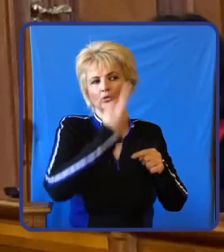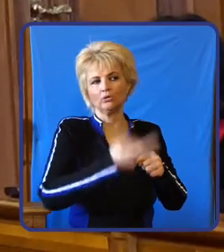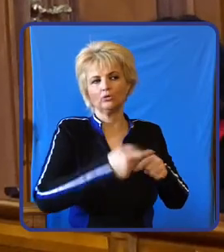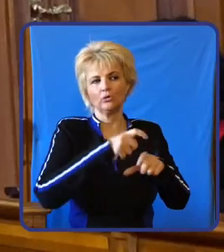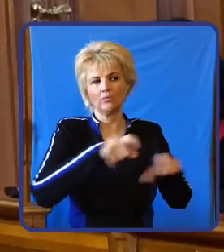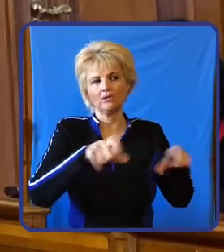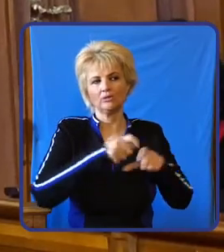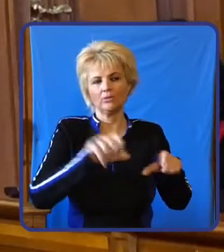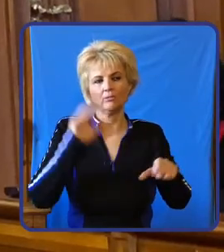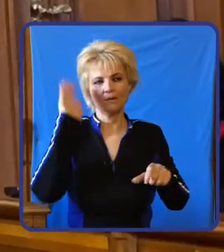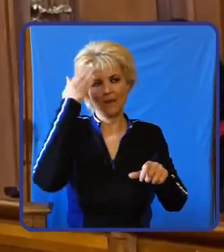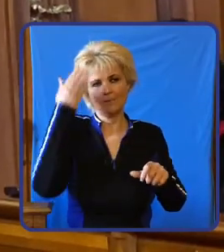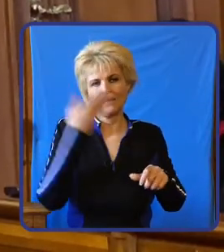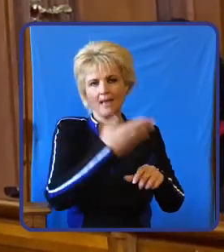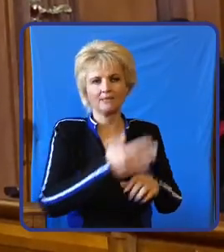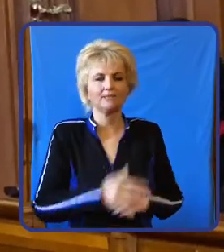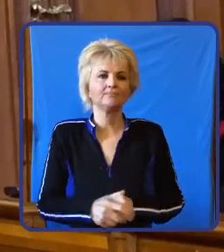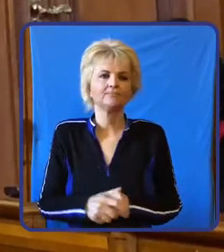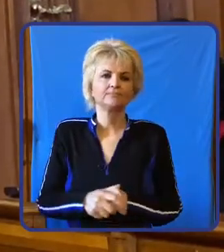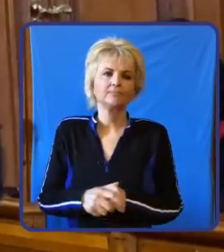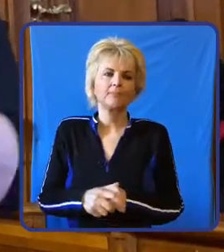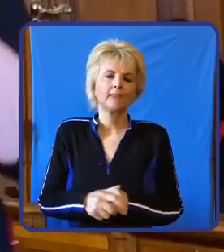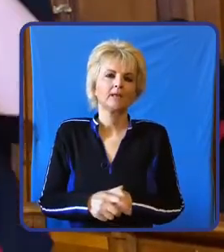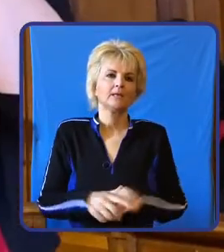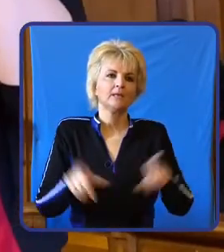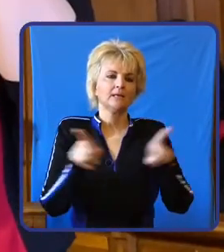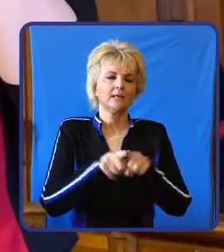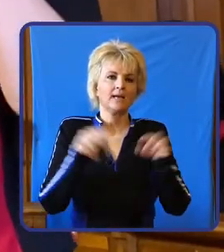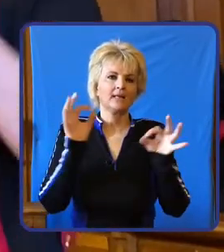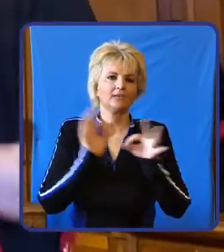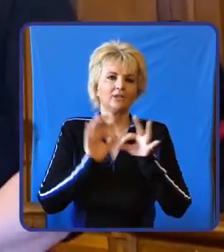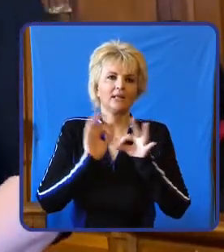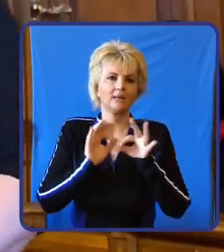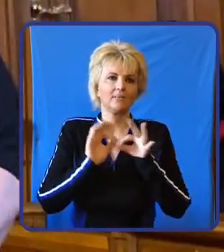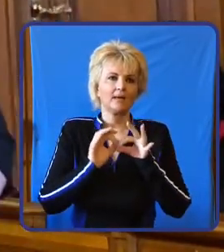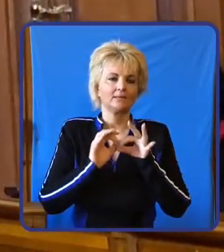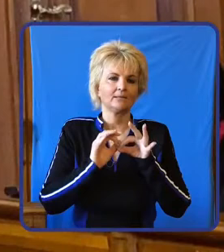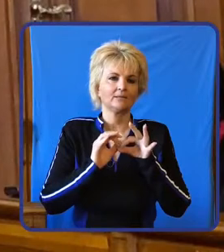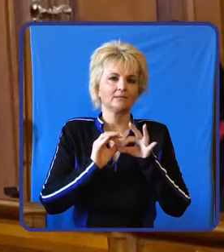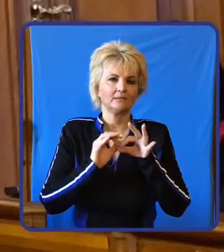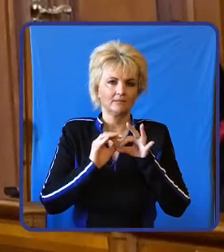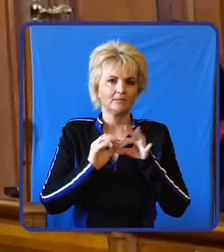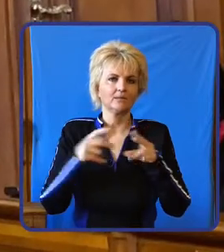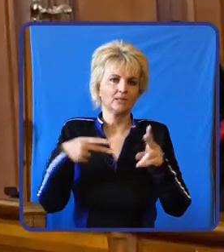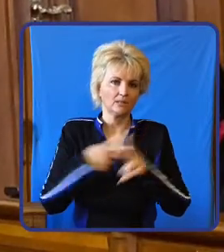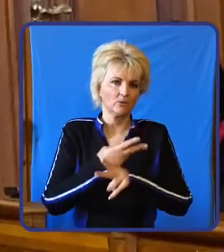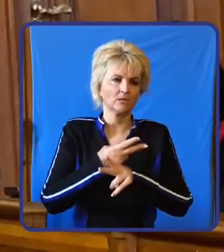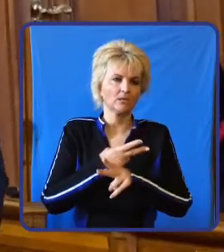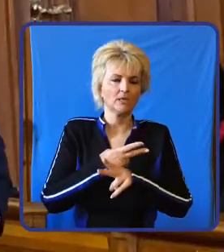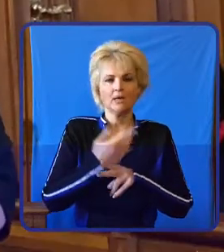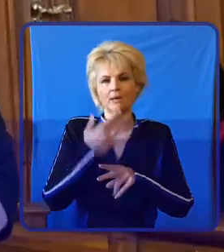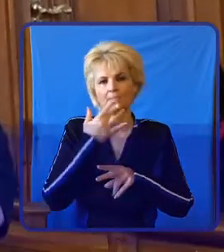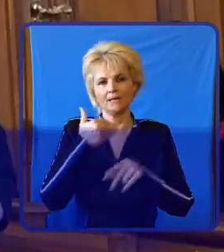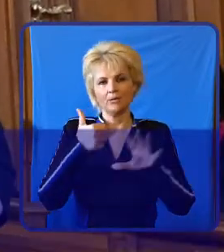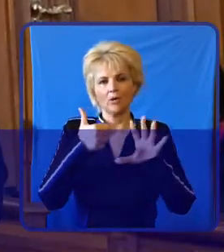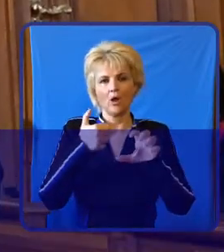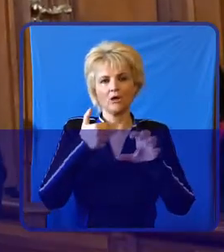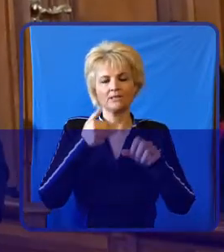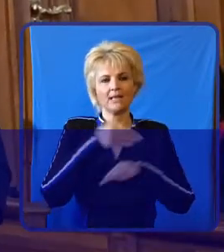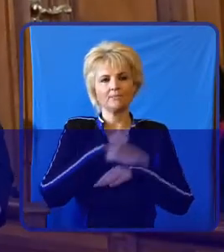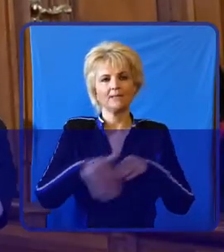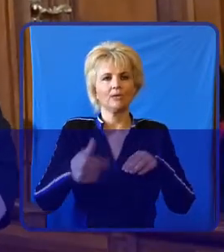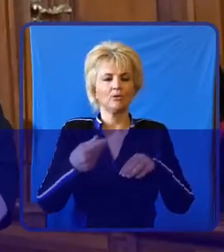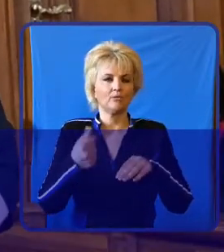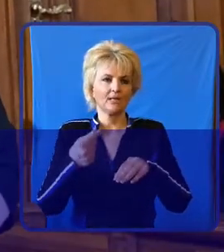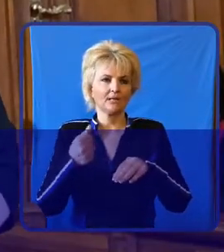pontosan emlékeznek erre. Ilyen esetekben nyilván gyakorlat az, vegyük a 600 milliós